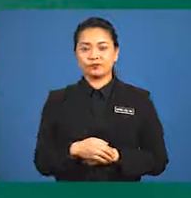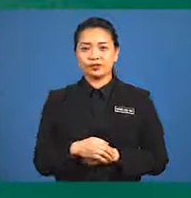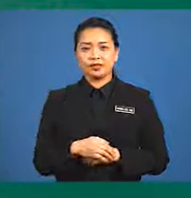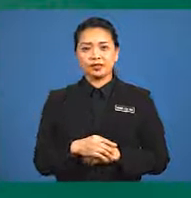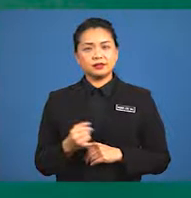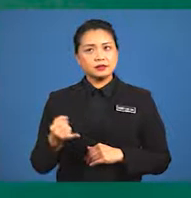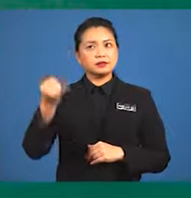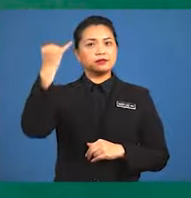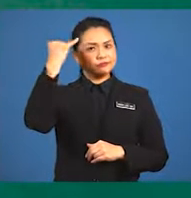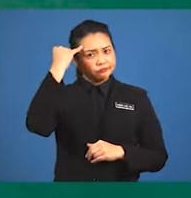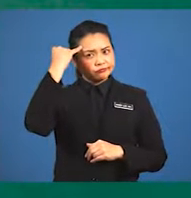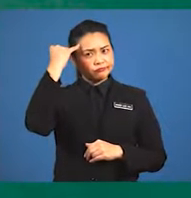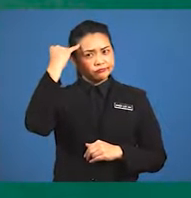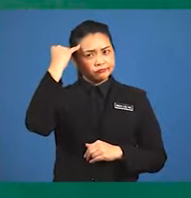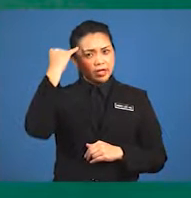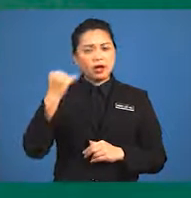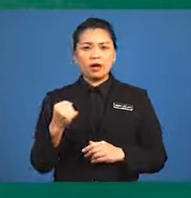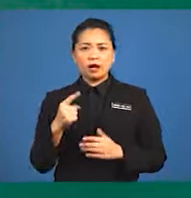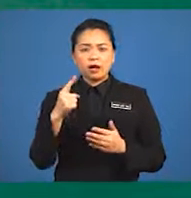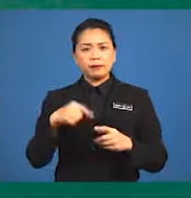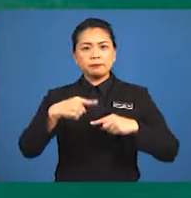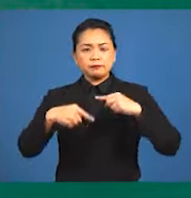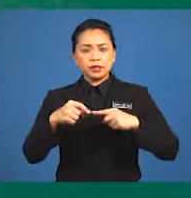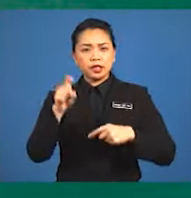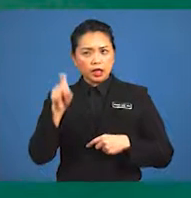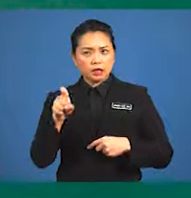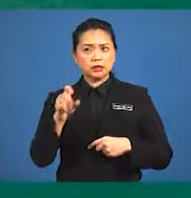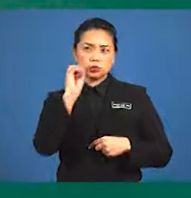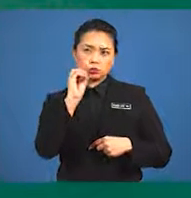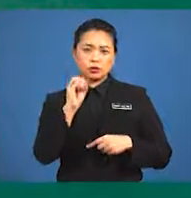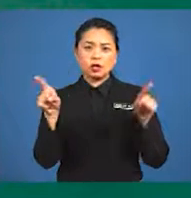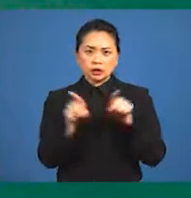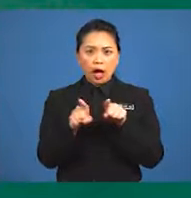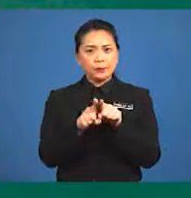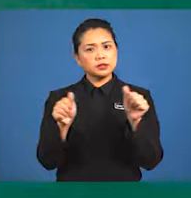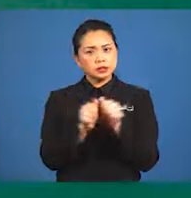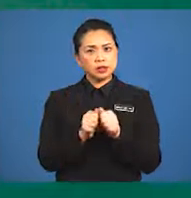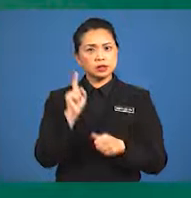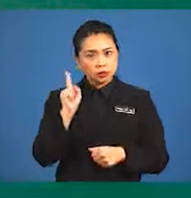imbas kembali hukum indeks apabila X kuasa kosong sama dengan 1.